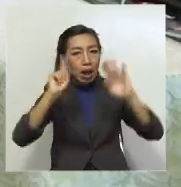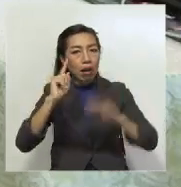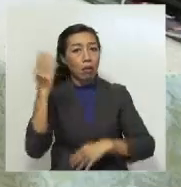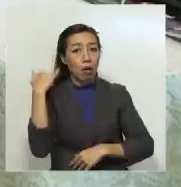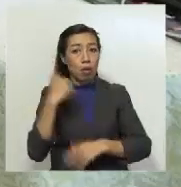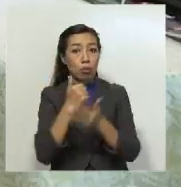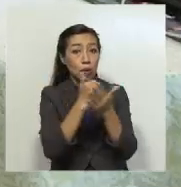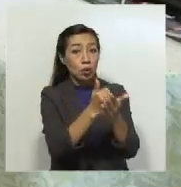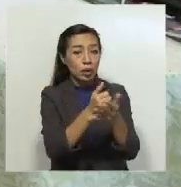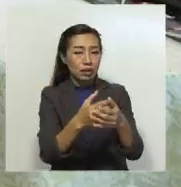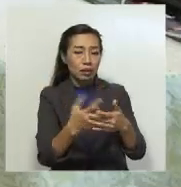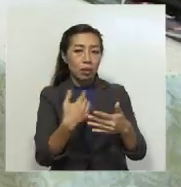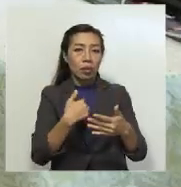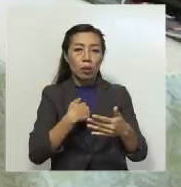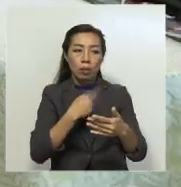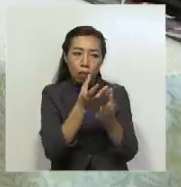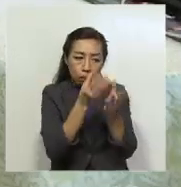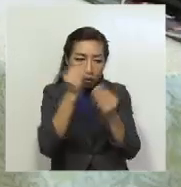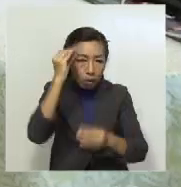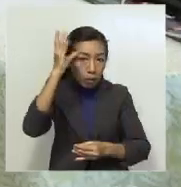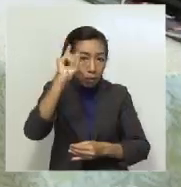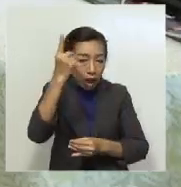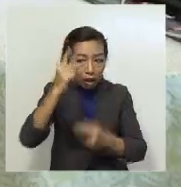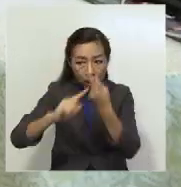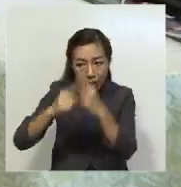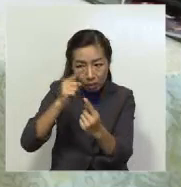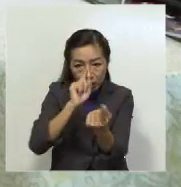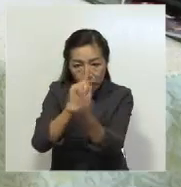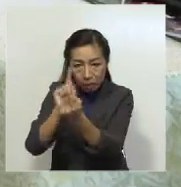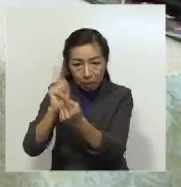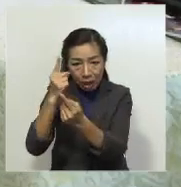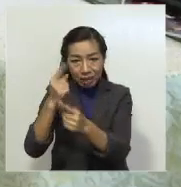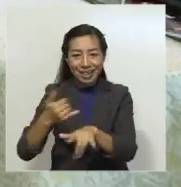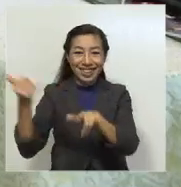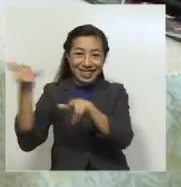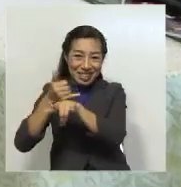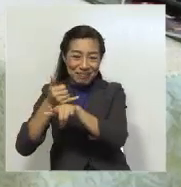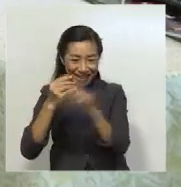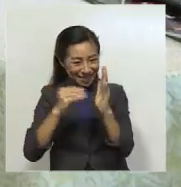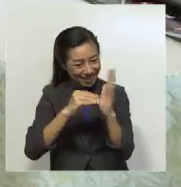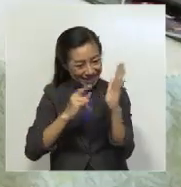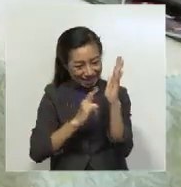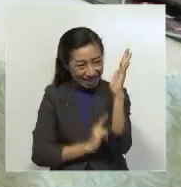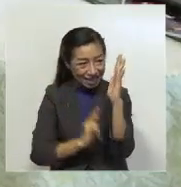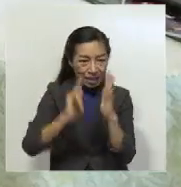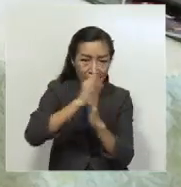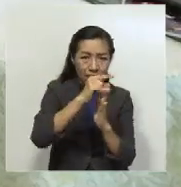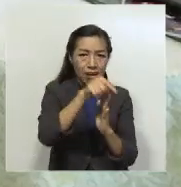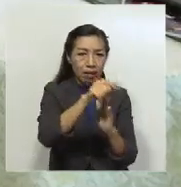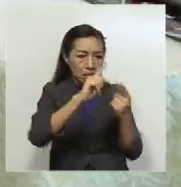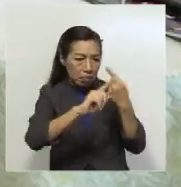งมากได้ความรู้ได้พบเพื่อนได้ไปต่างจังหวัดได้ขี่เครื่องแล้วก็ได้มาพบ